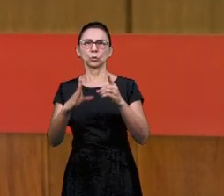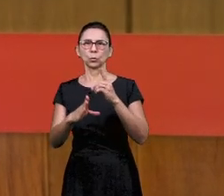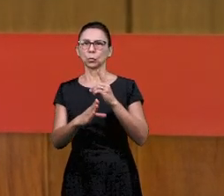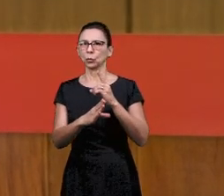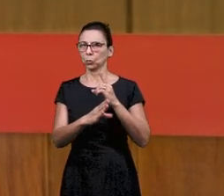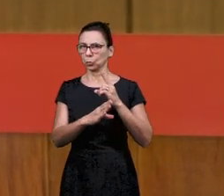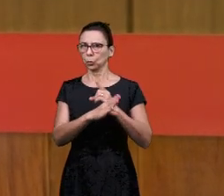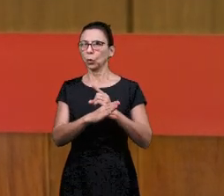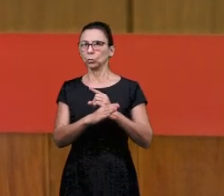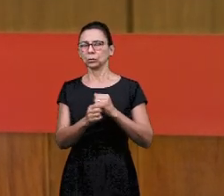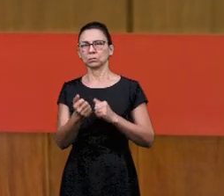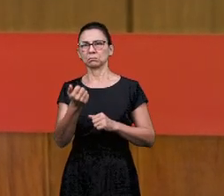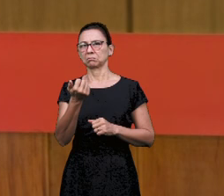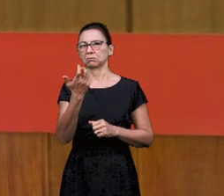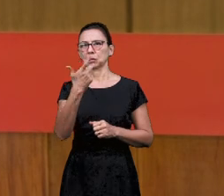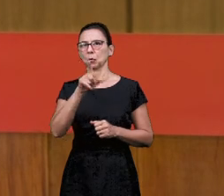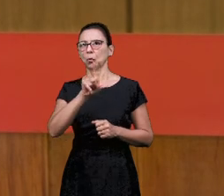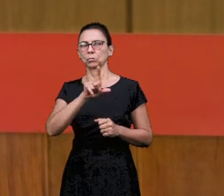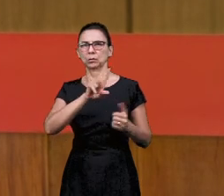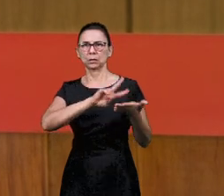dans d'autres idiomes.